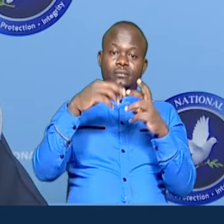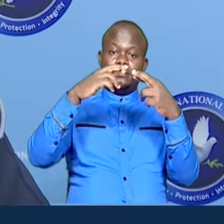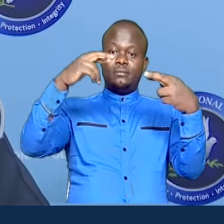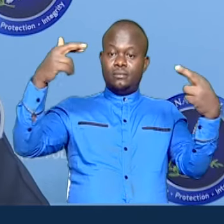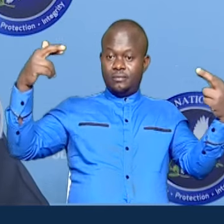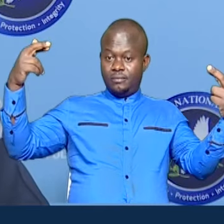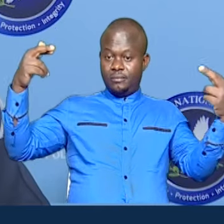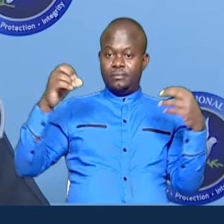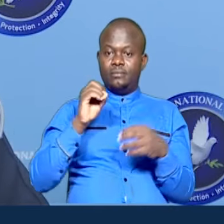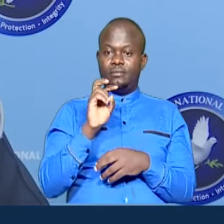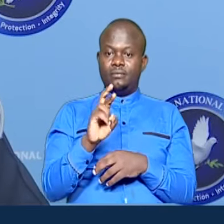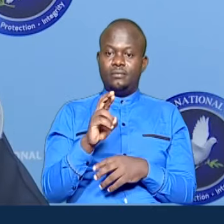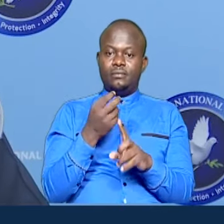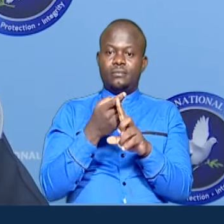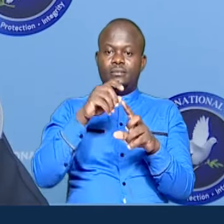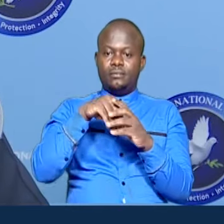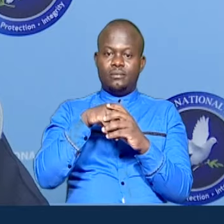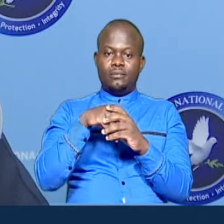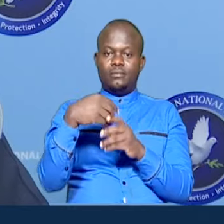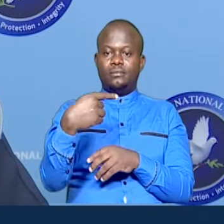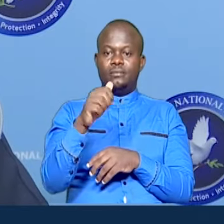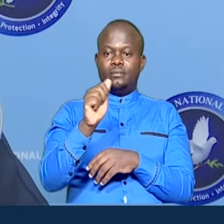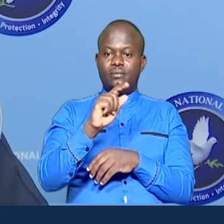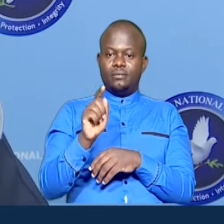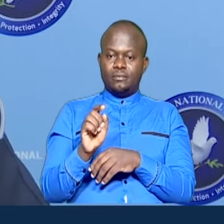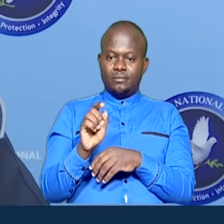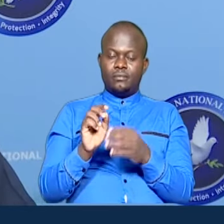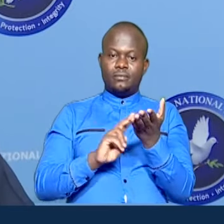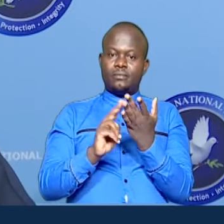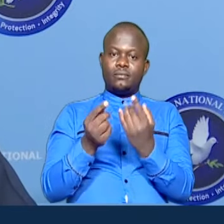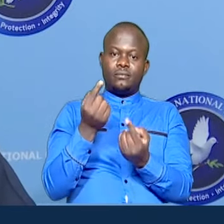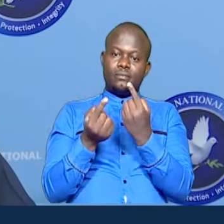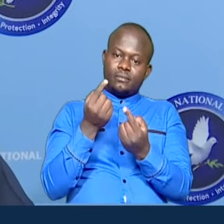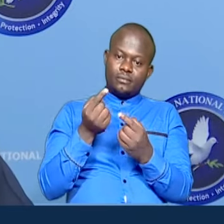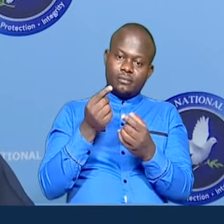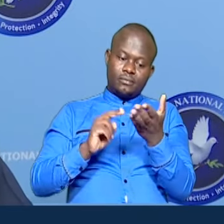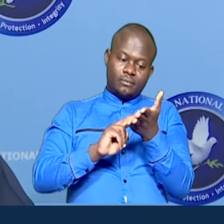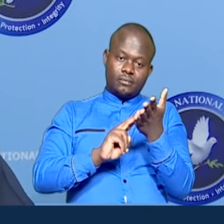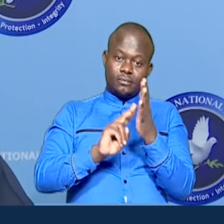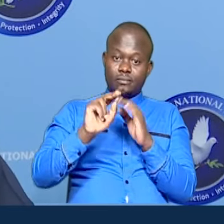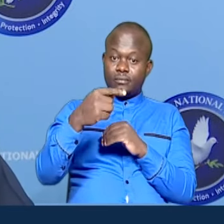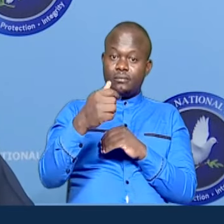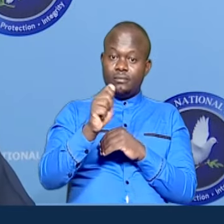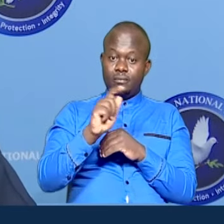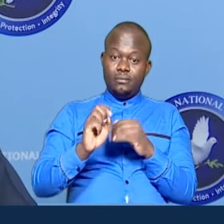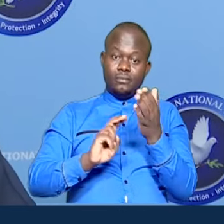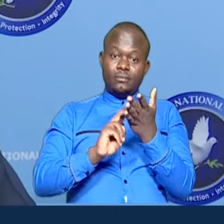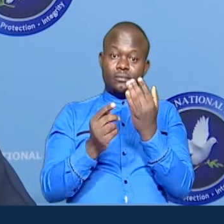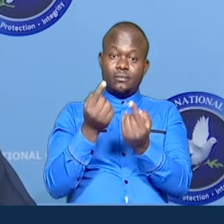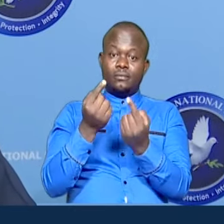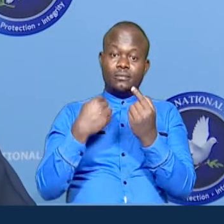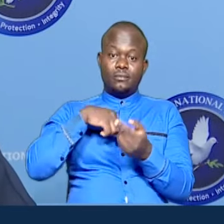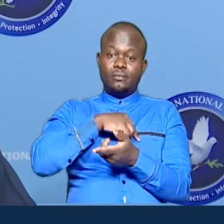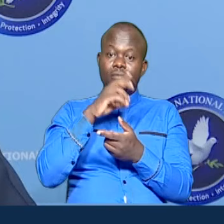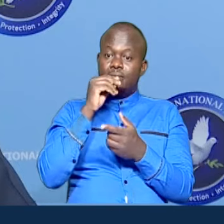z'amashanyarazi cyangwa igaturuka kuri gaz yo gutekesha. Imikoreshereze ya gaz tutekesha, navuga ko